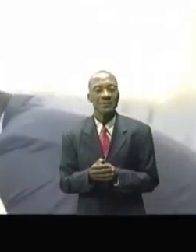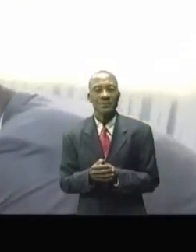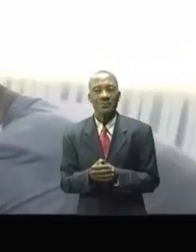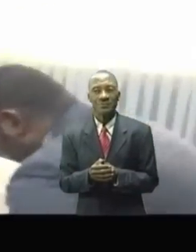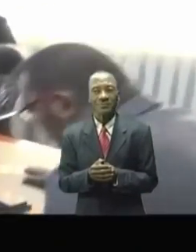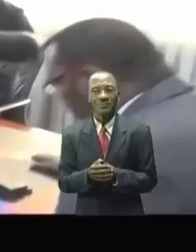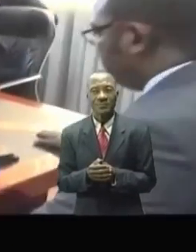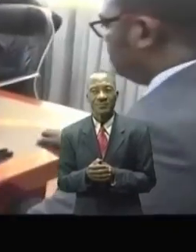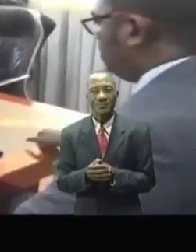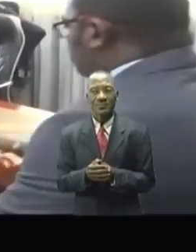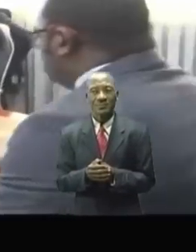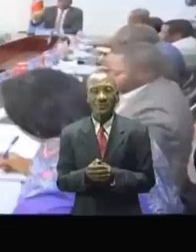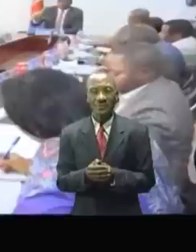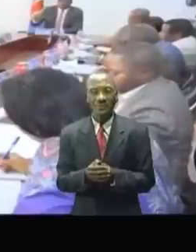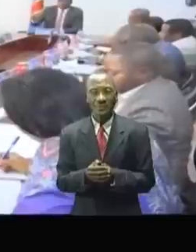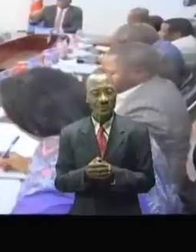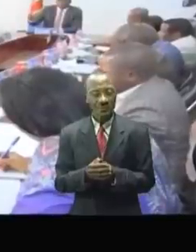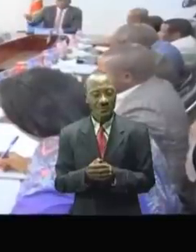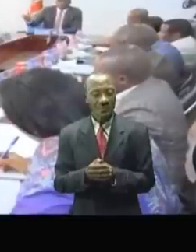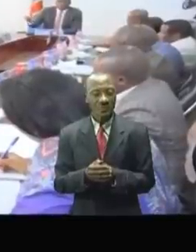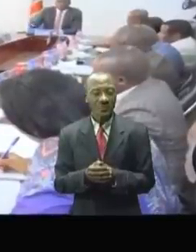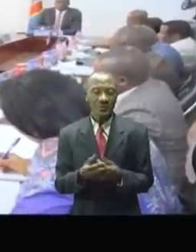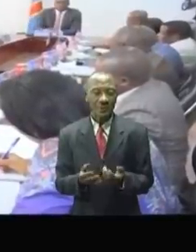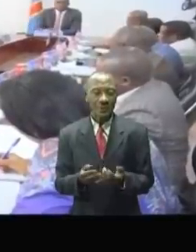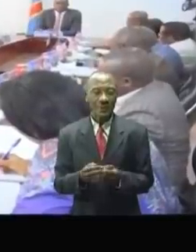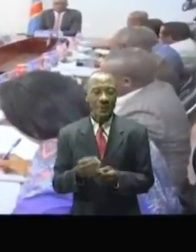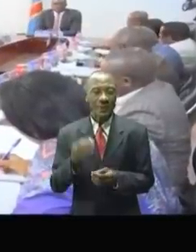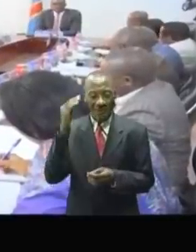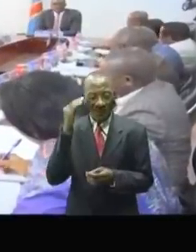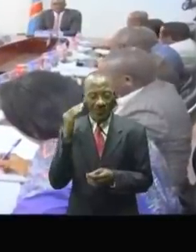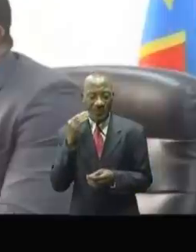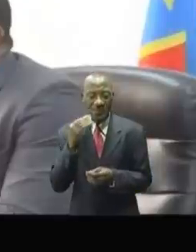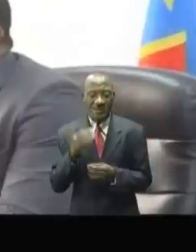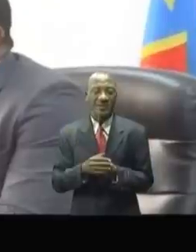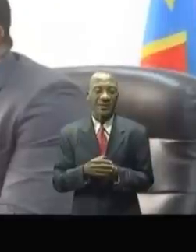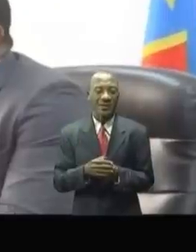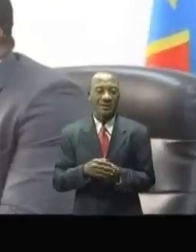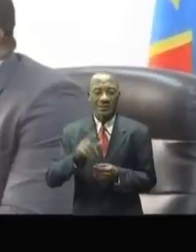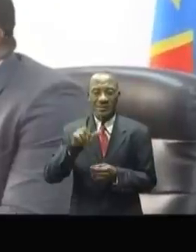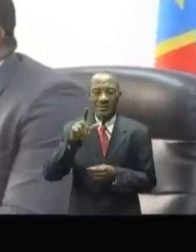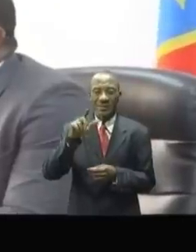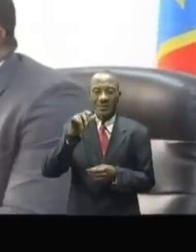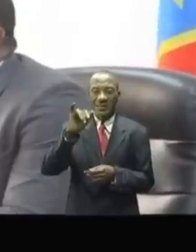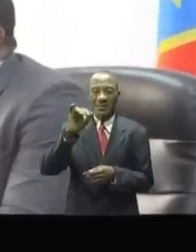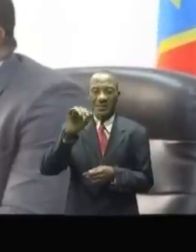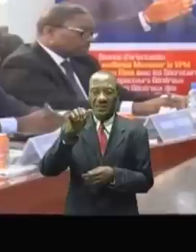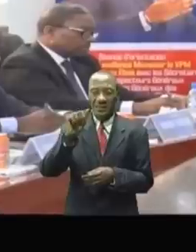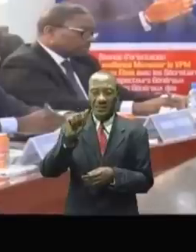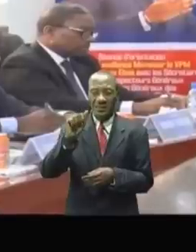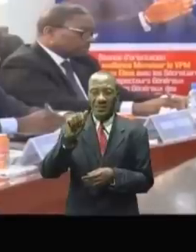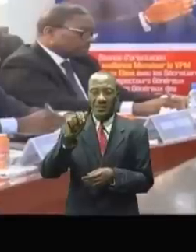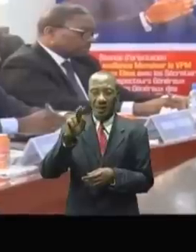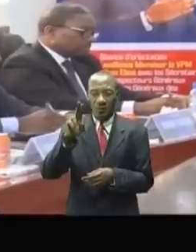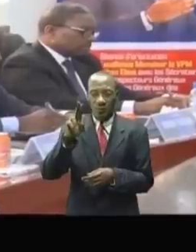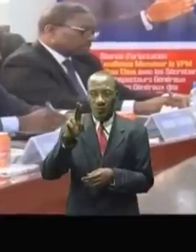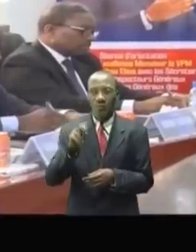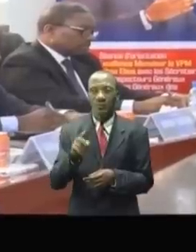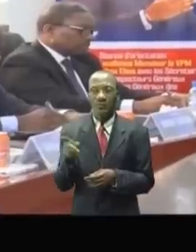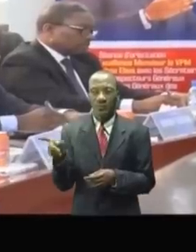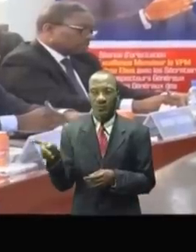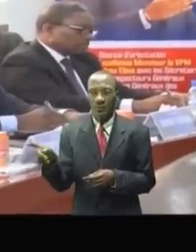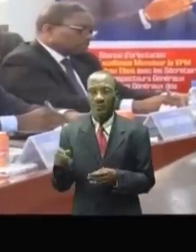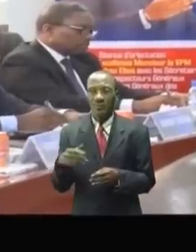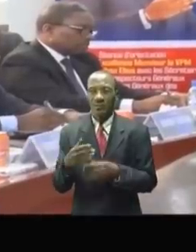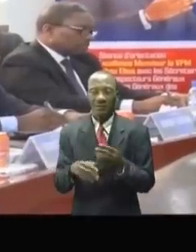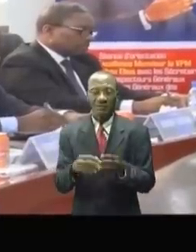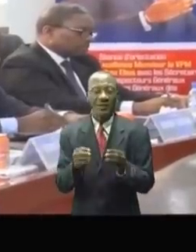Fonction publique, Jean-Pierre Liaou, a tenu le jeudi 15 juin 2023 une séance de travail avec la délégation de la DGDA conduite